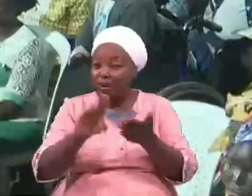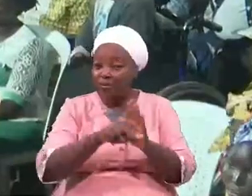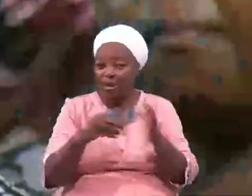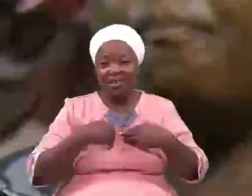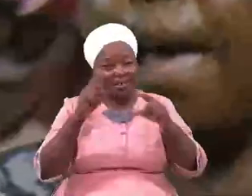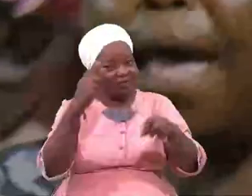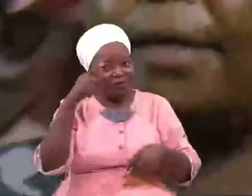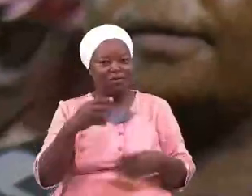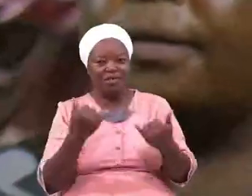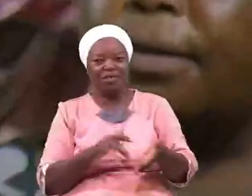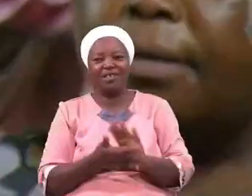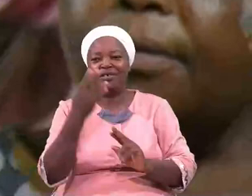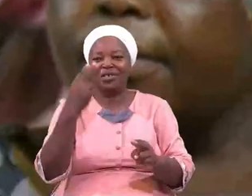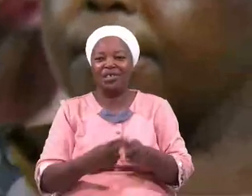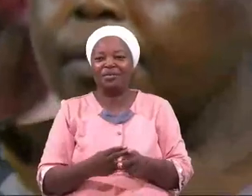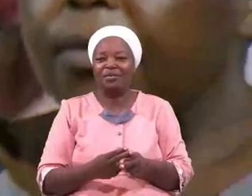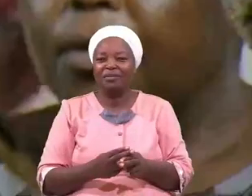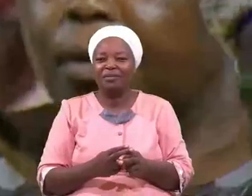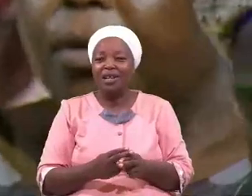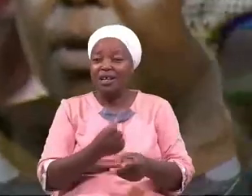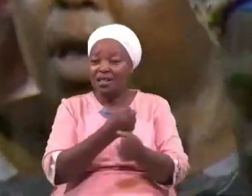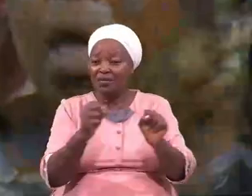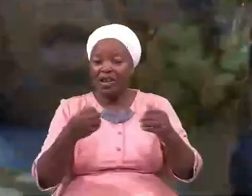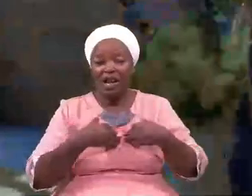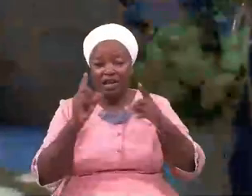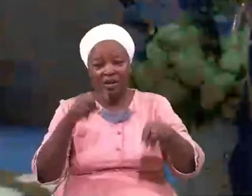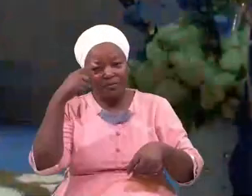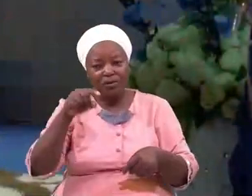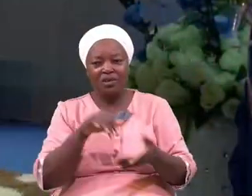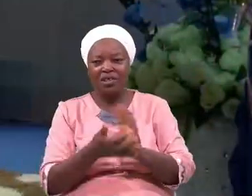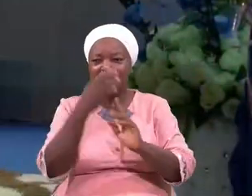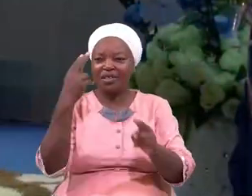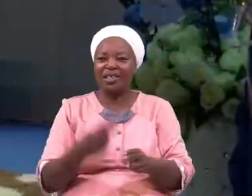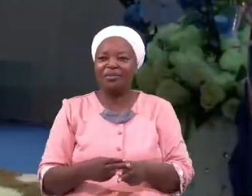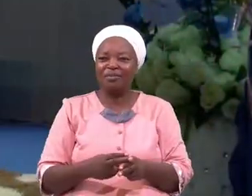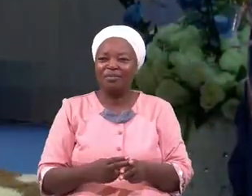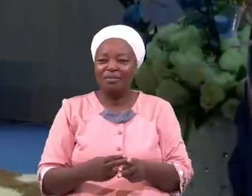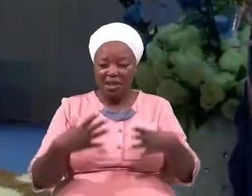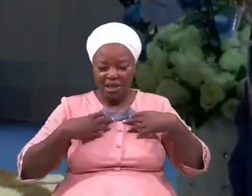Le pardon est venu pour vous. Le